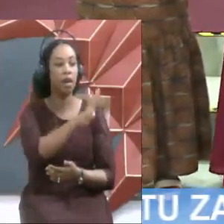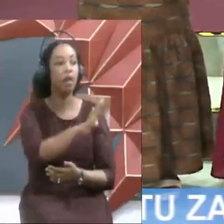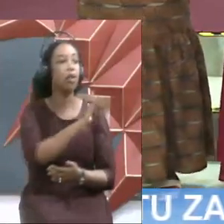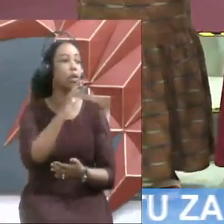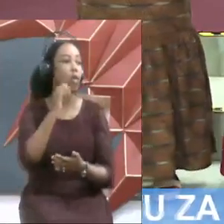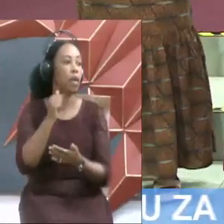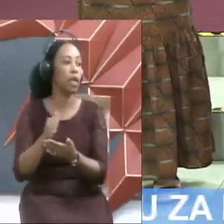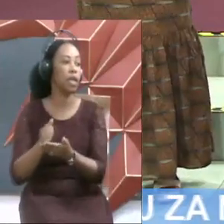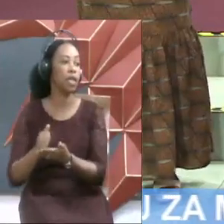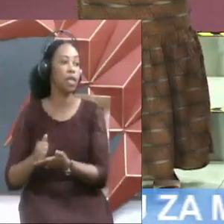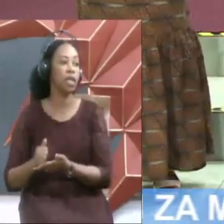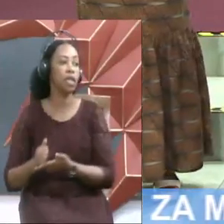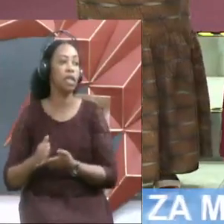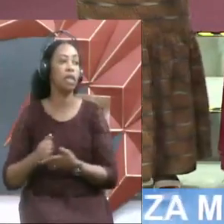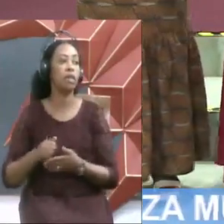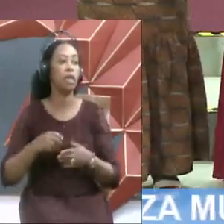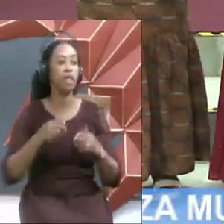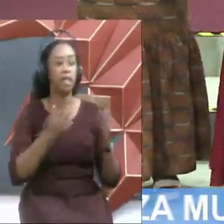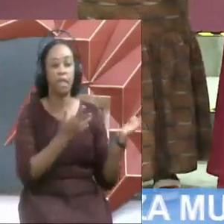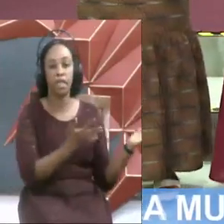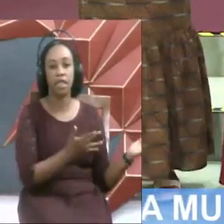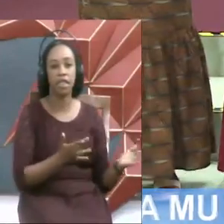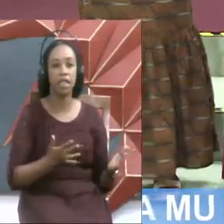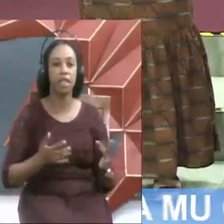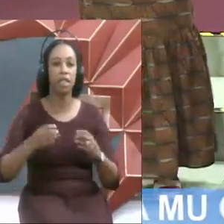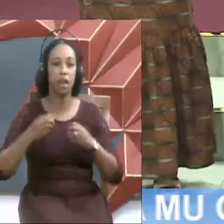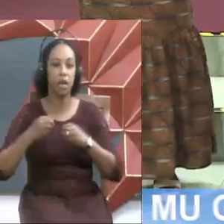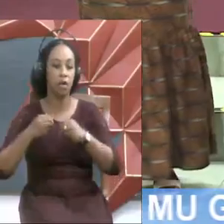ubaregere bategereze